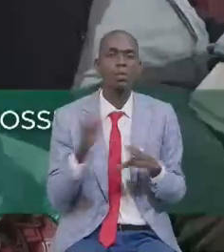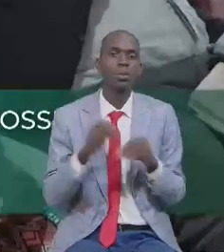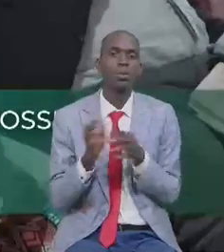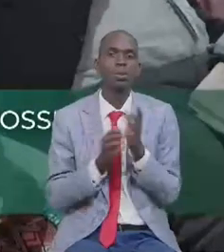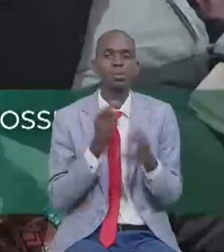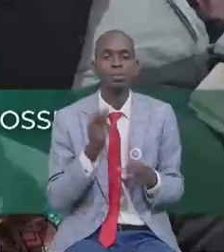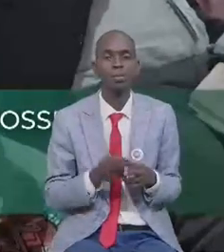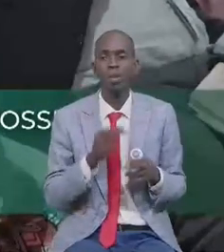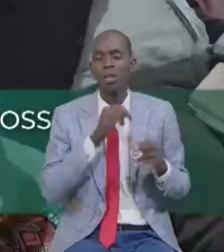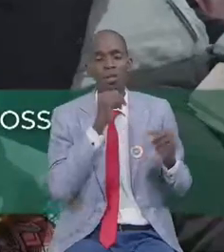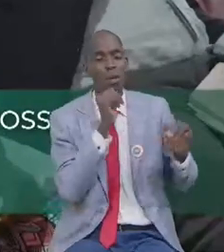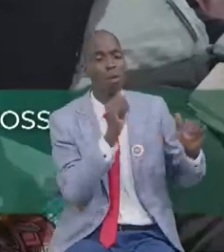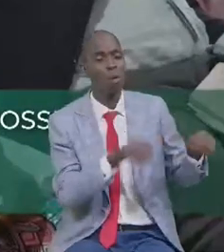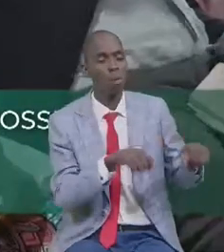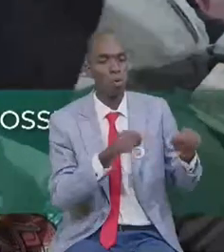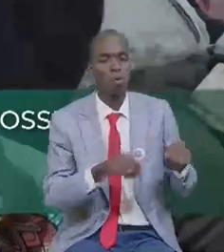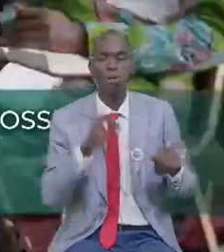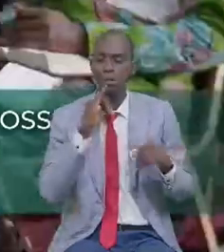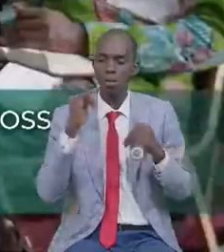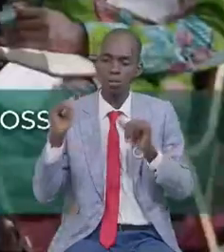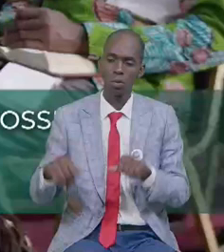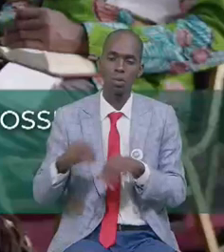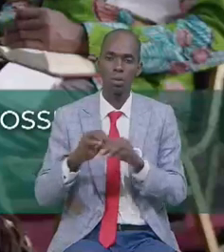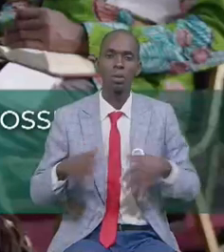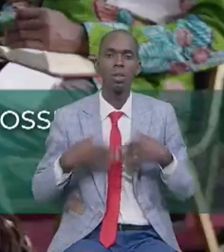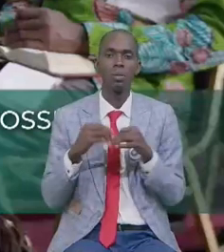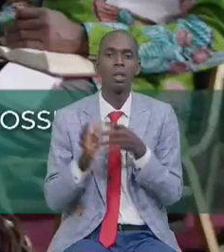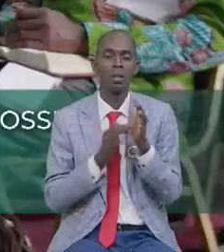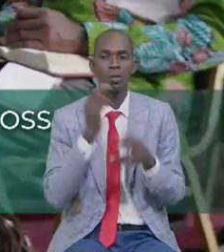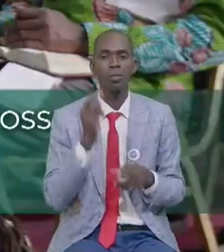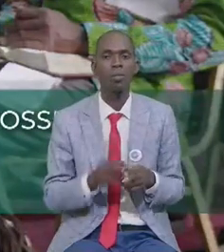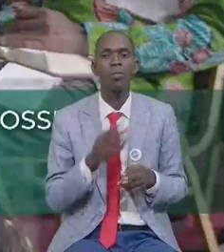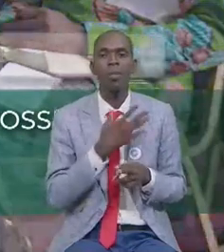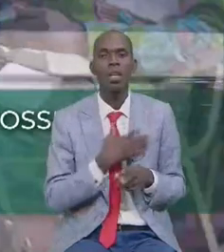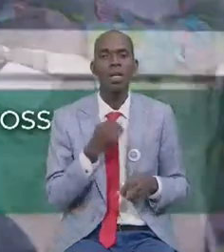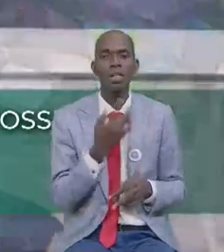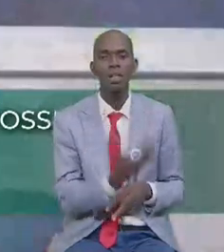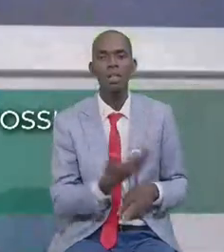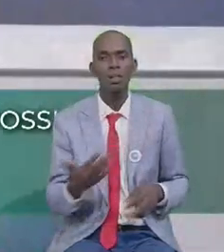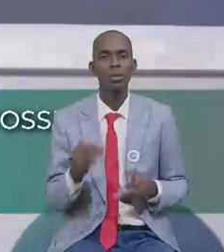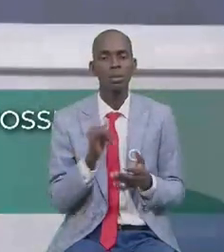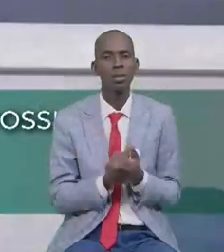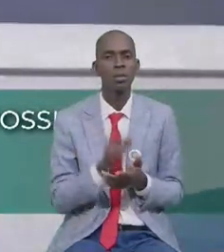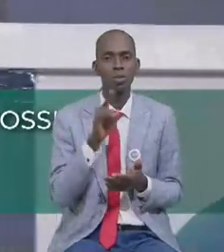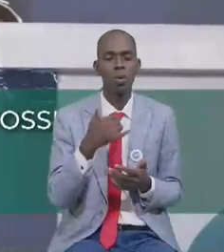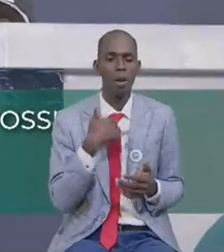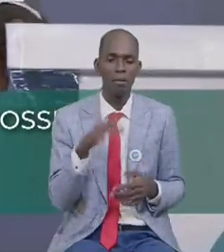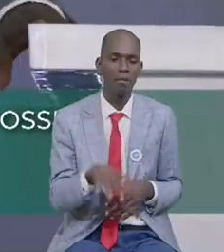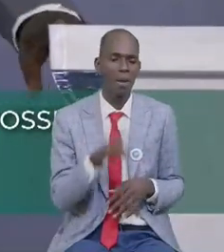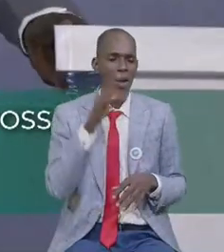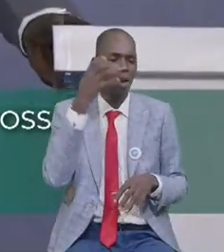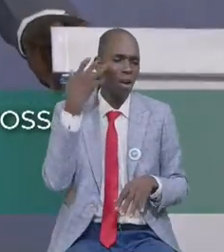Les impossibilités deviendront possibles dans ta vie. Et les choses que tu trouvais difficiles